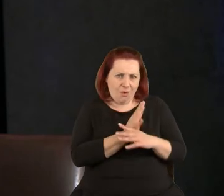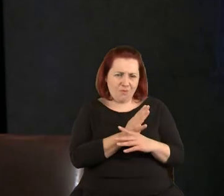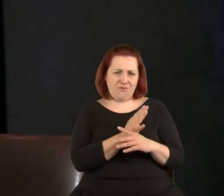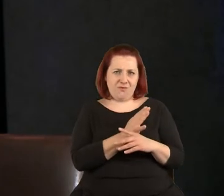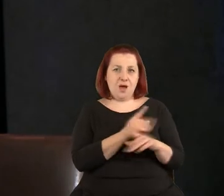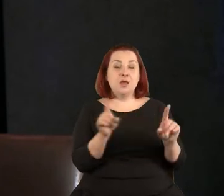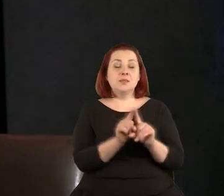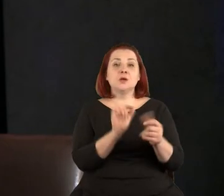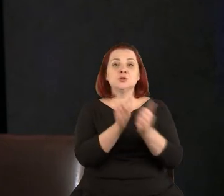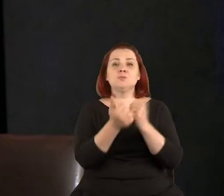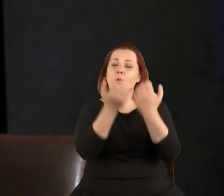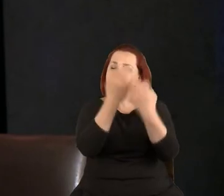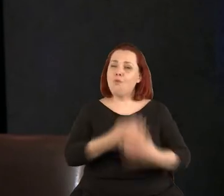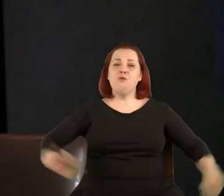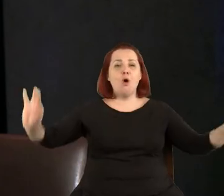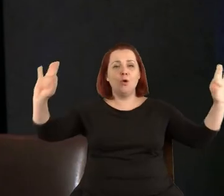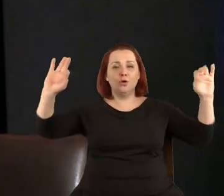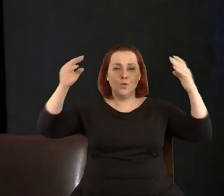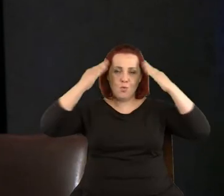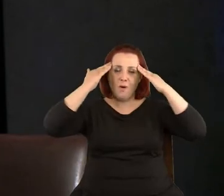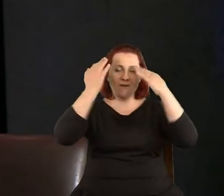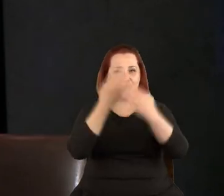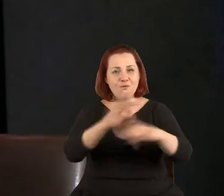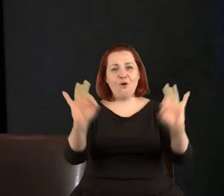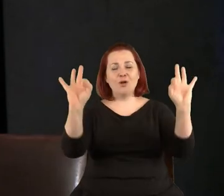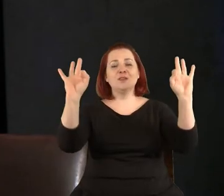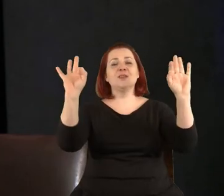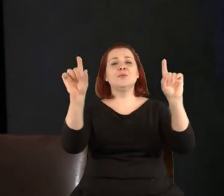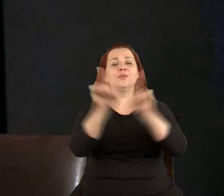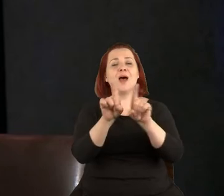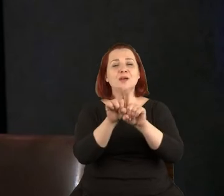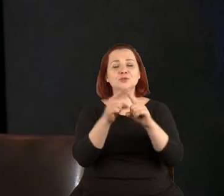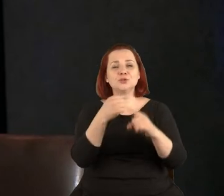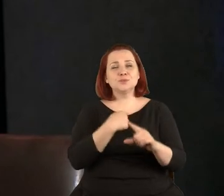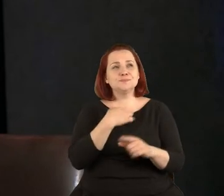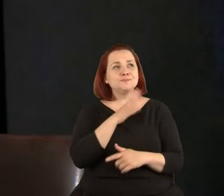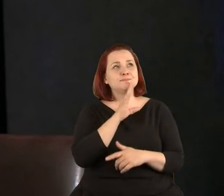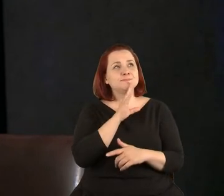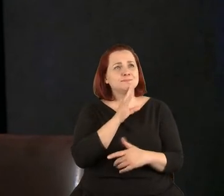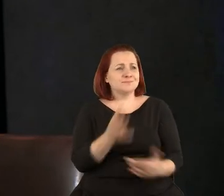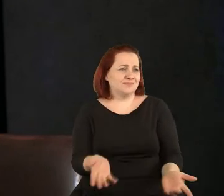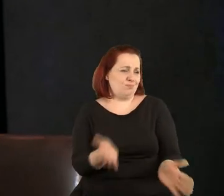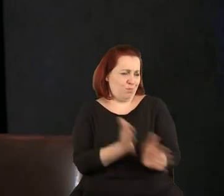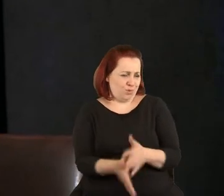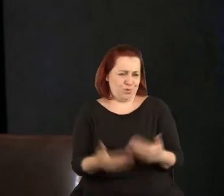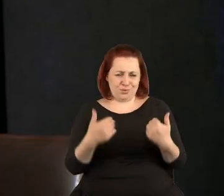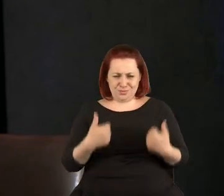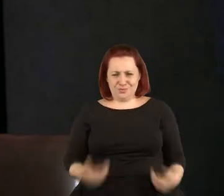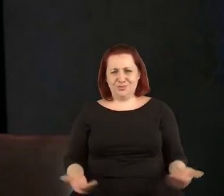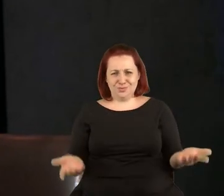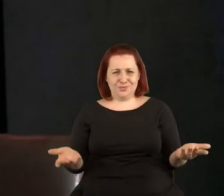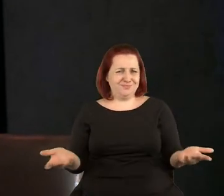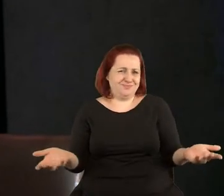też uwolnił i on mnie właśnie uwolnił i w głowie i uwolnił mnie jeszcze dodatkowo z tego, że no jesteśmy jacy jesteśmy, no